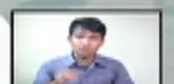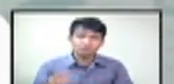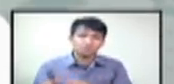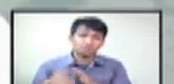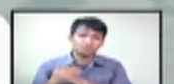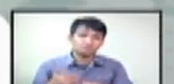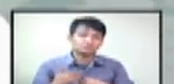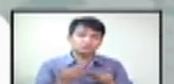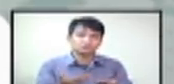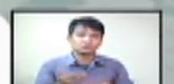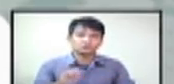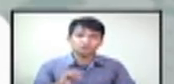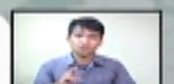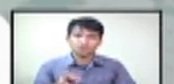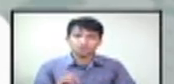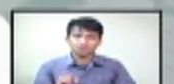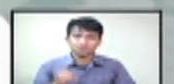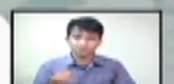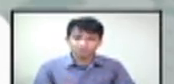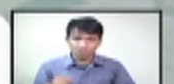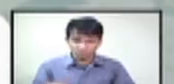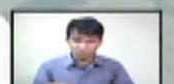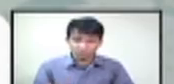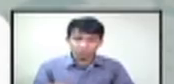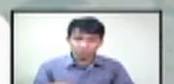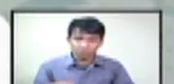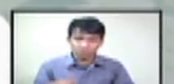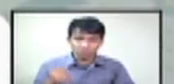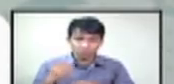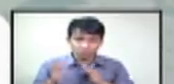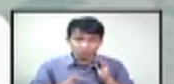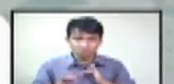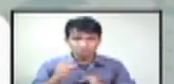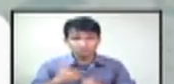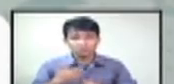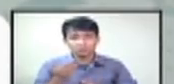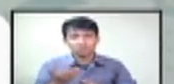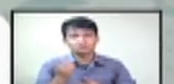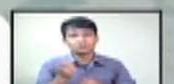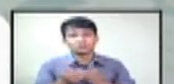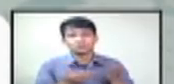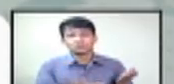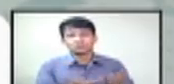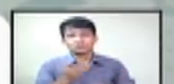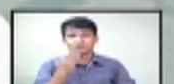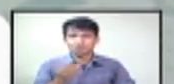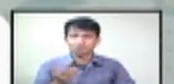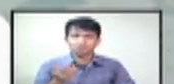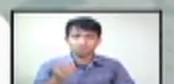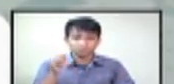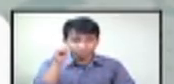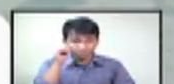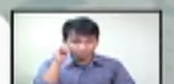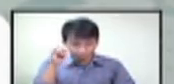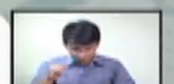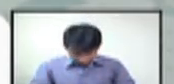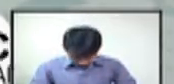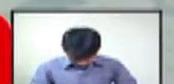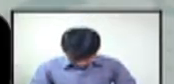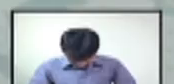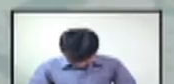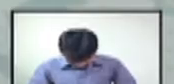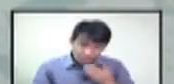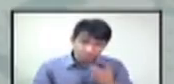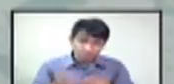po sa Riyadh. Sige, pagkatapos po nitong programa, sir, agad-agad yeah. Mag-text kami sa thank inyo. Po. Salamat okay. Po, Deputy Administrator Arnel Ignacio. Anytime. Thank you po, sir.